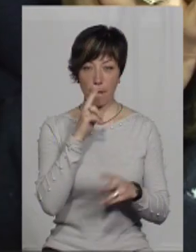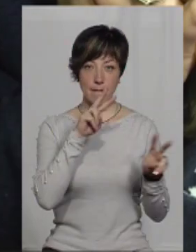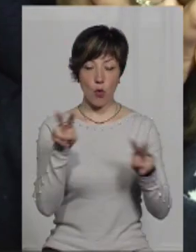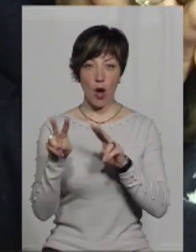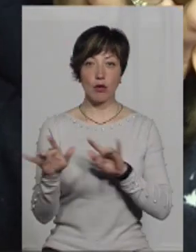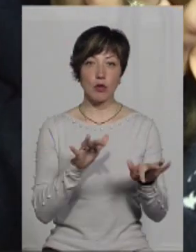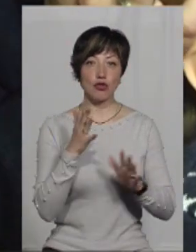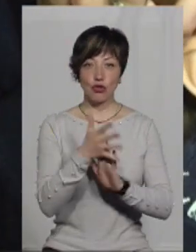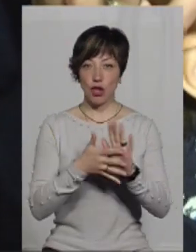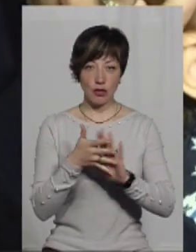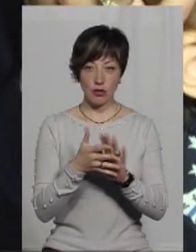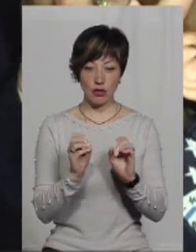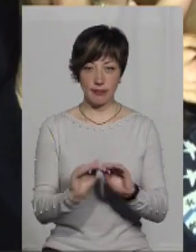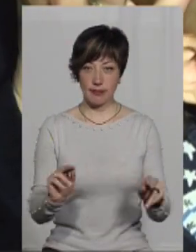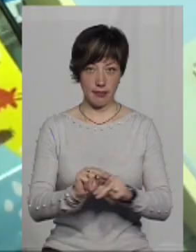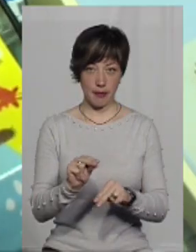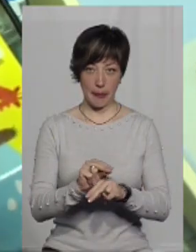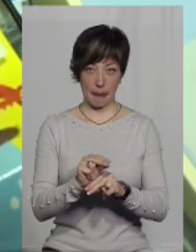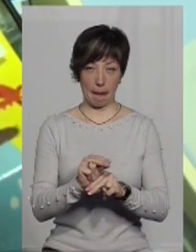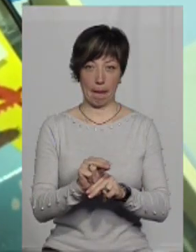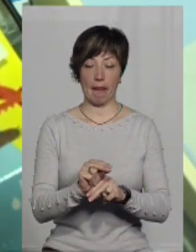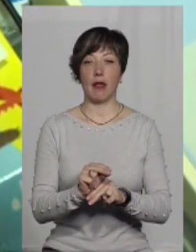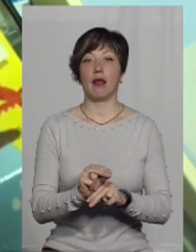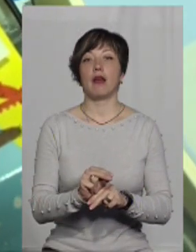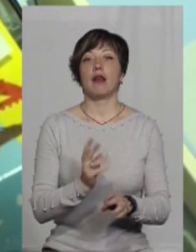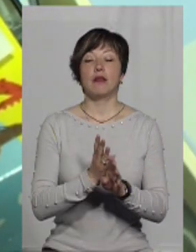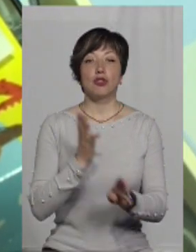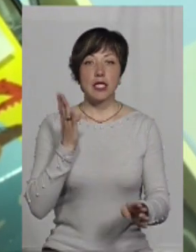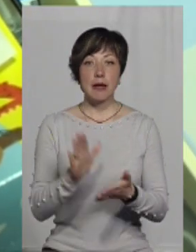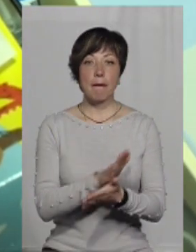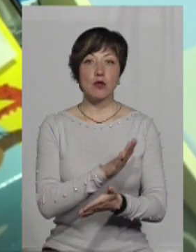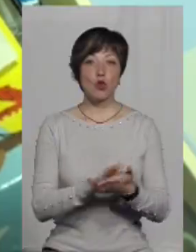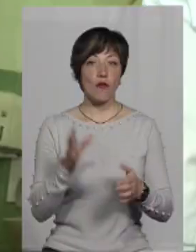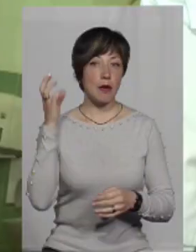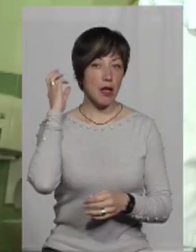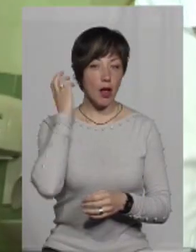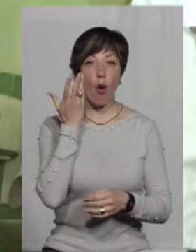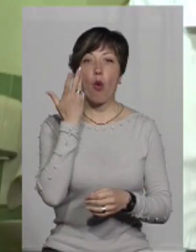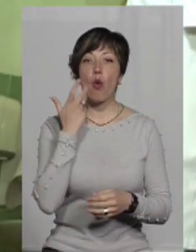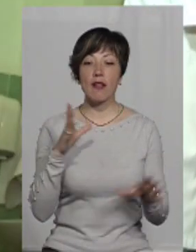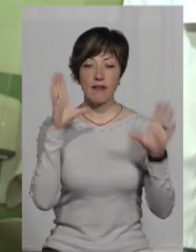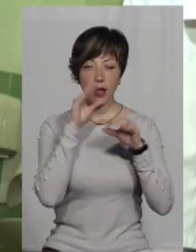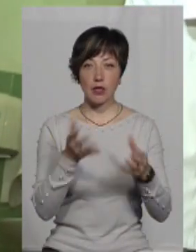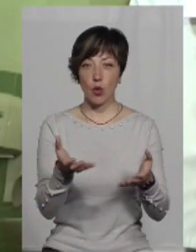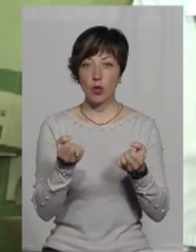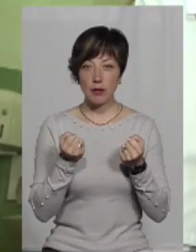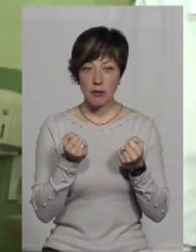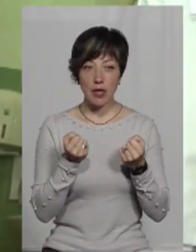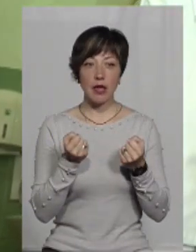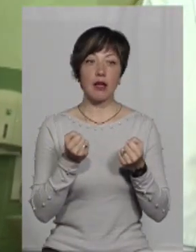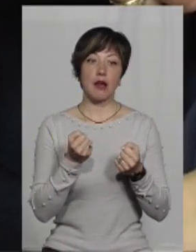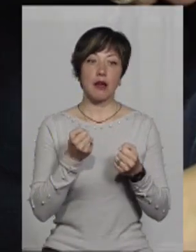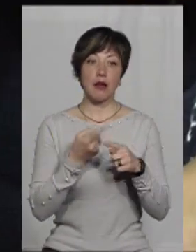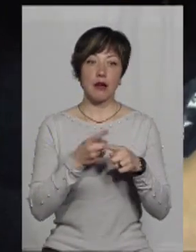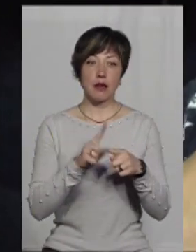і рухами, бо жестову мову дітей такого віку ще не вчать, стоїть у черзі на безкоштовний імплантат. Коли його вдасться отримати, в червні дитину